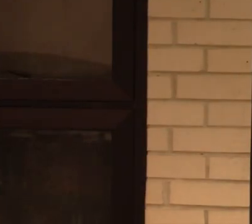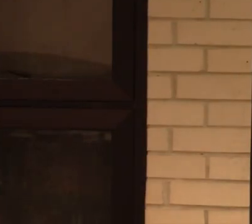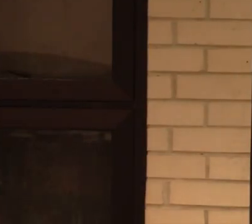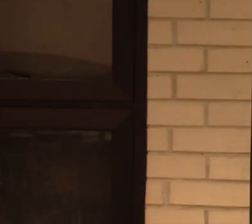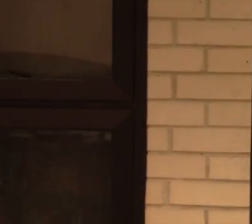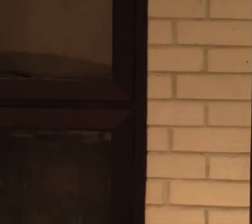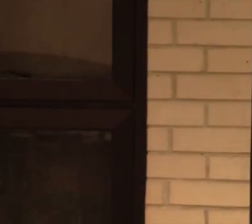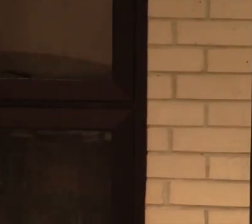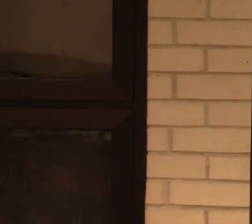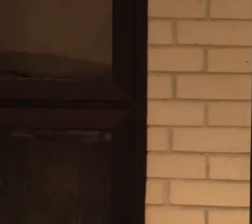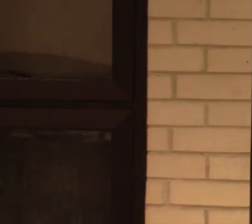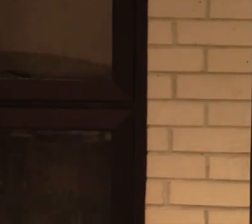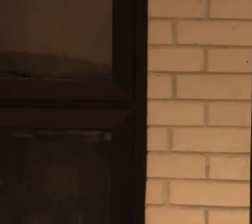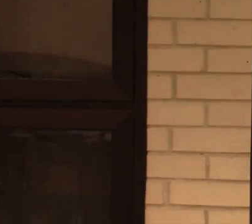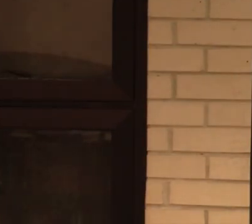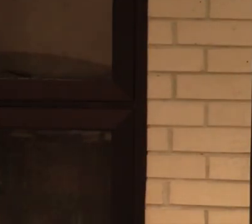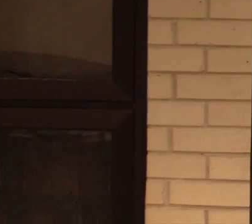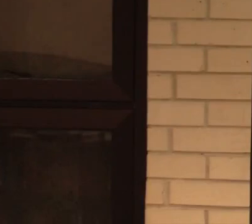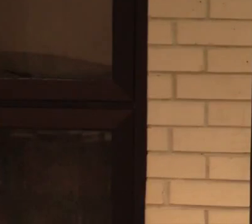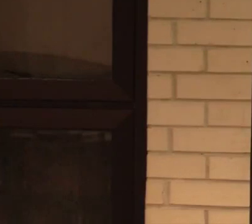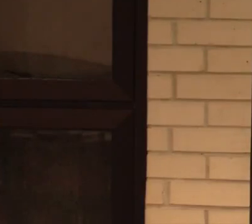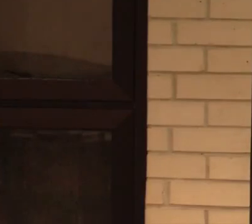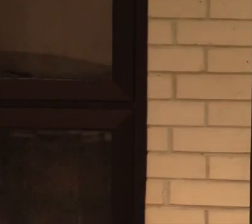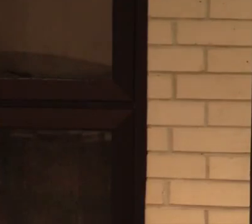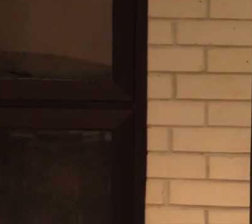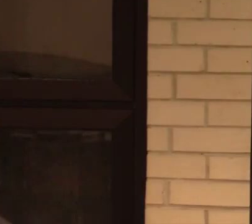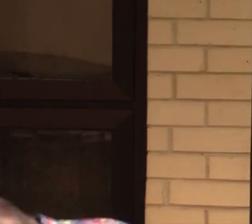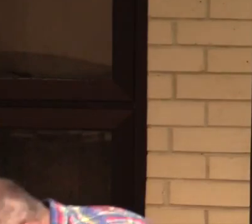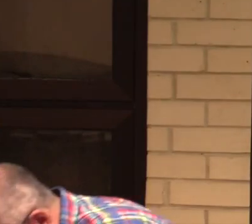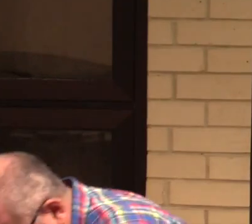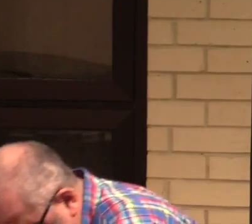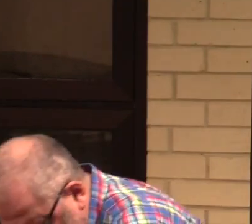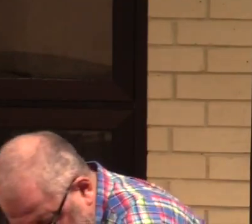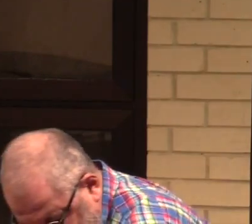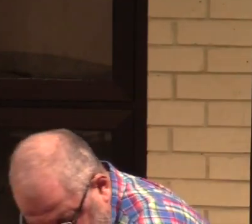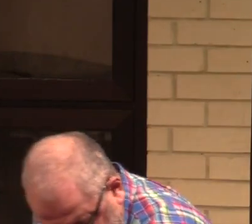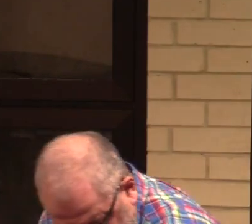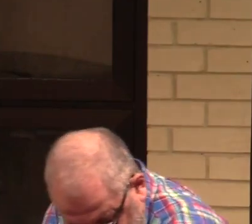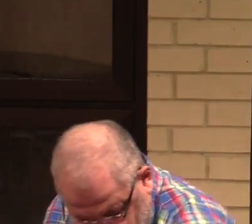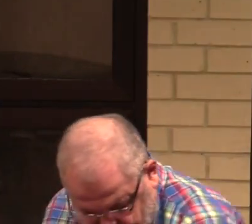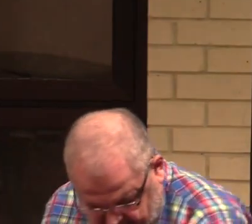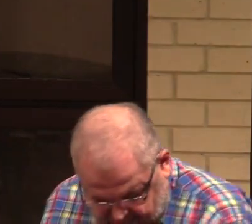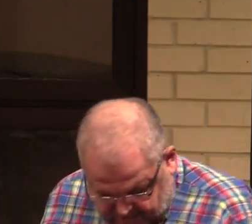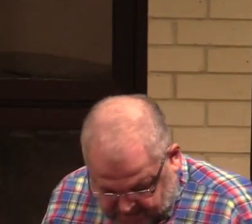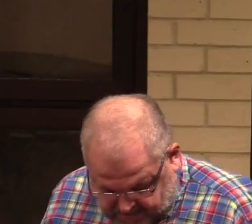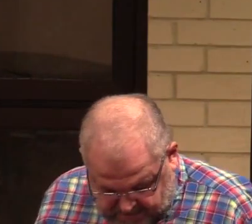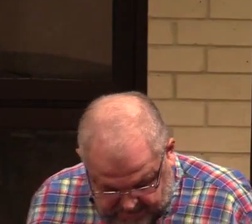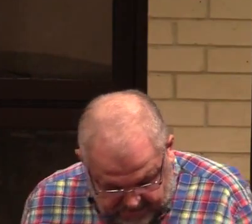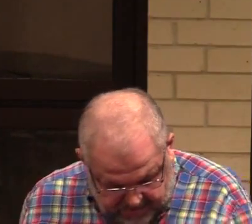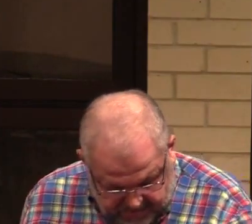ولكم فستذكرون ما أقول لكم وأفوض أمري إلى الله إن الله بصير بالعباد وأقم الصلاة.